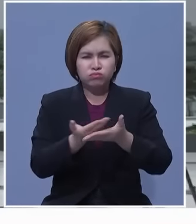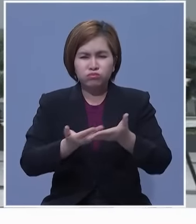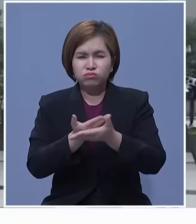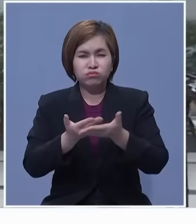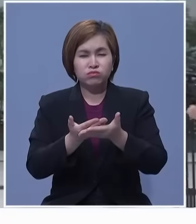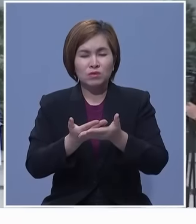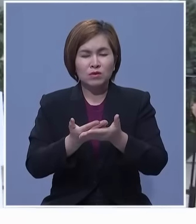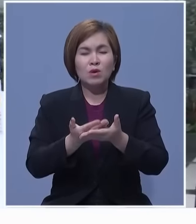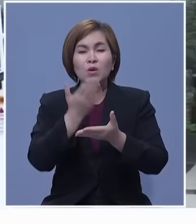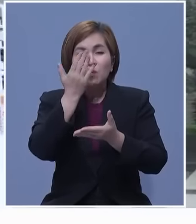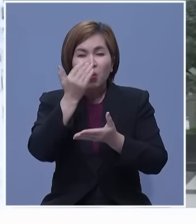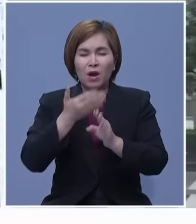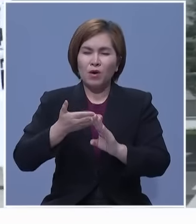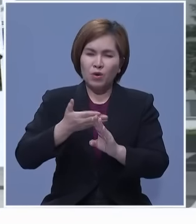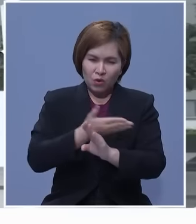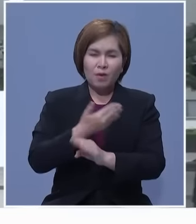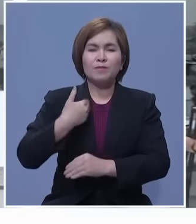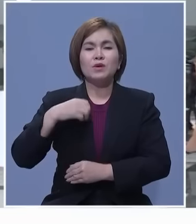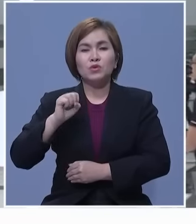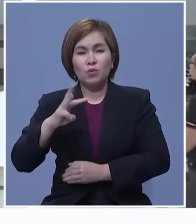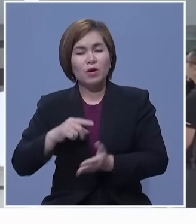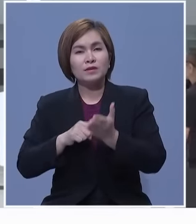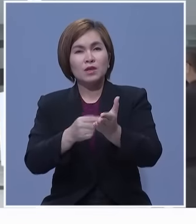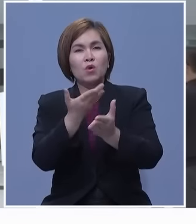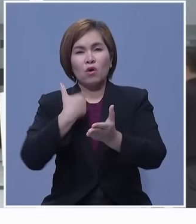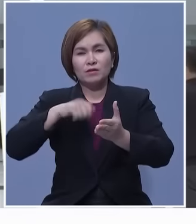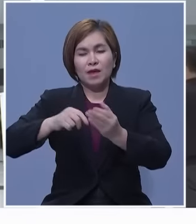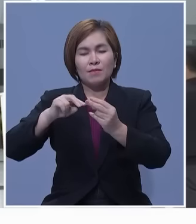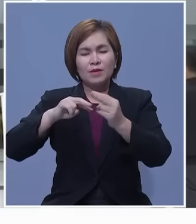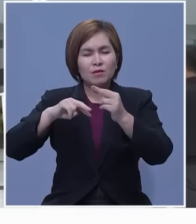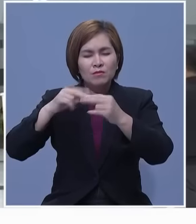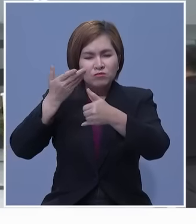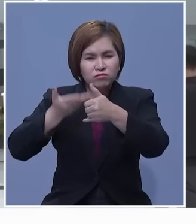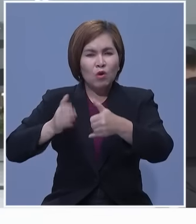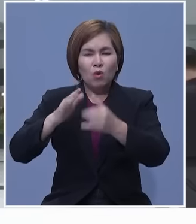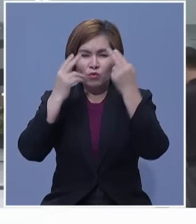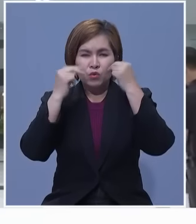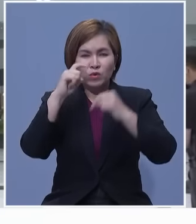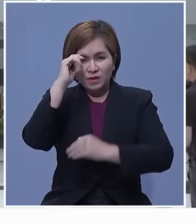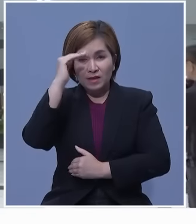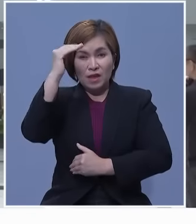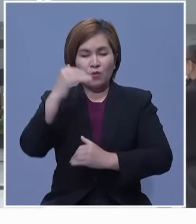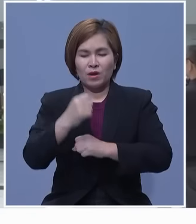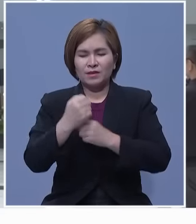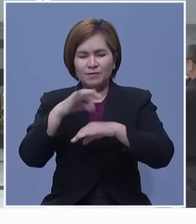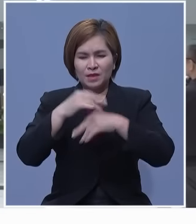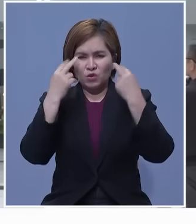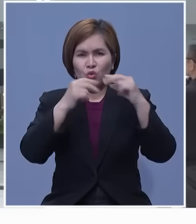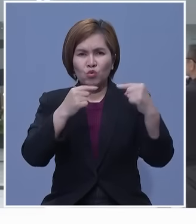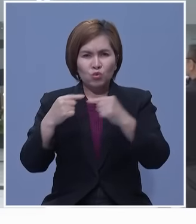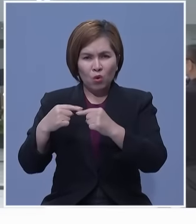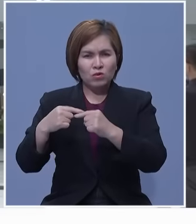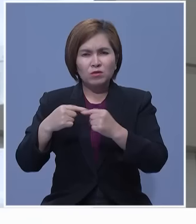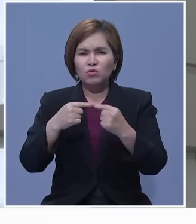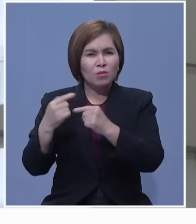ำร้องให้ศาลรัฐธรรมนูญวินิจฉัยความเป็นรัฐมนตรีของนายเศรษฐาทวีสินนายกรัฐมนตรีสิ้นสุดลงหรือไม่กรณีแต่งตั้งน